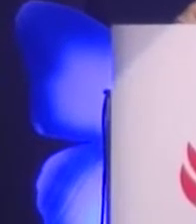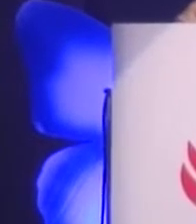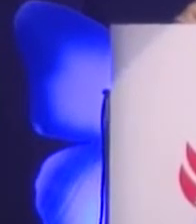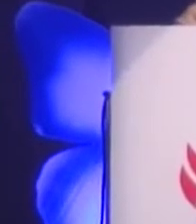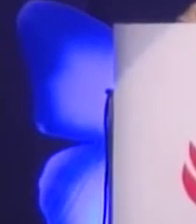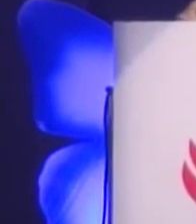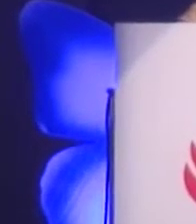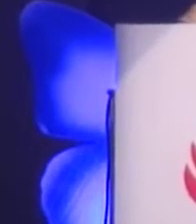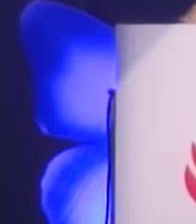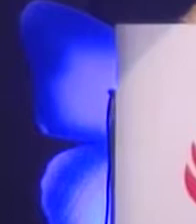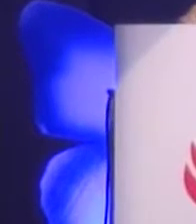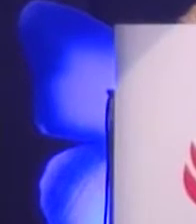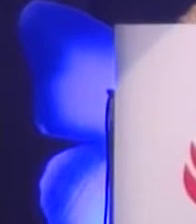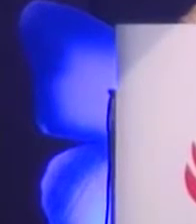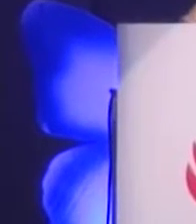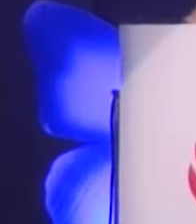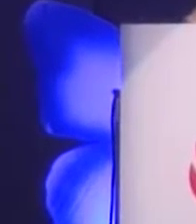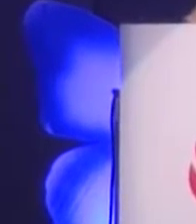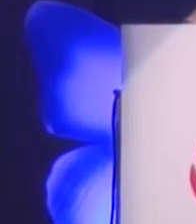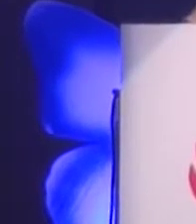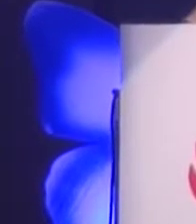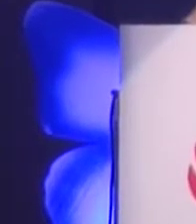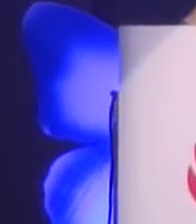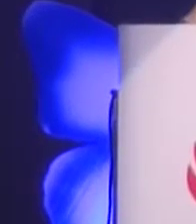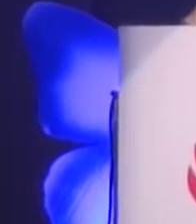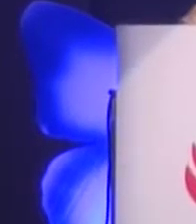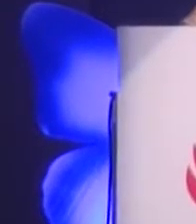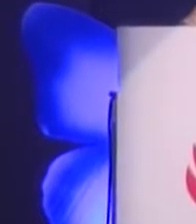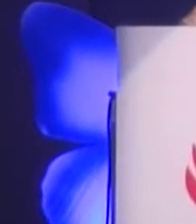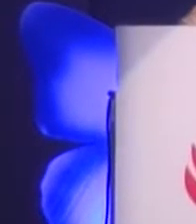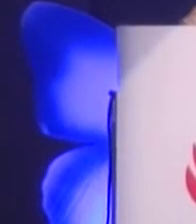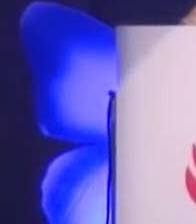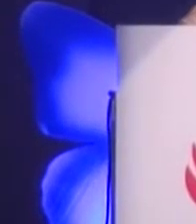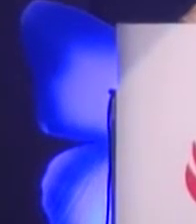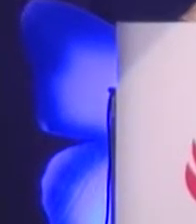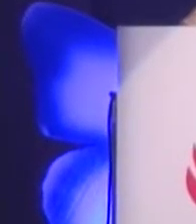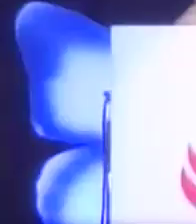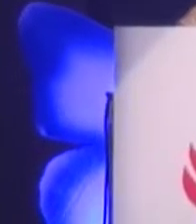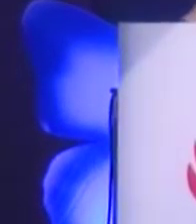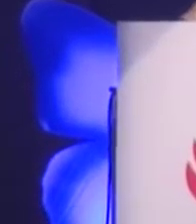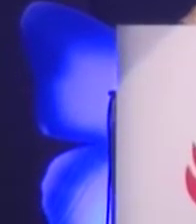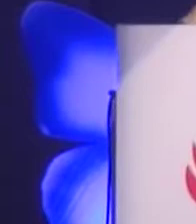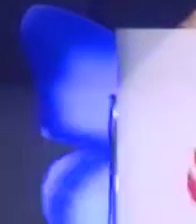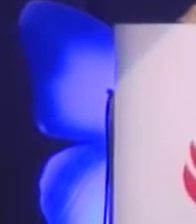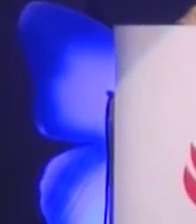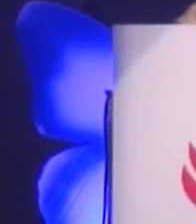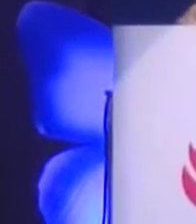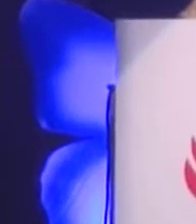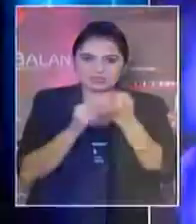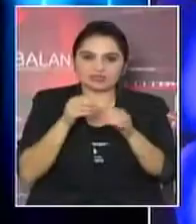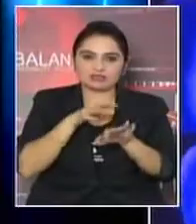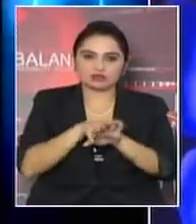गैर आवासी नेपाली सङ्घका अध्यक्ष, नेपाल सरकारका उच्च पदस्थ